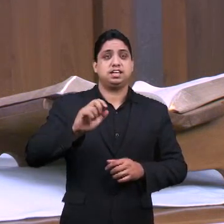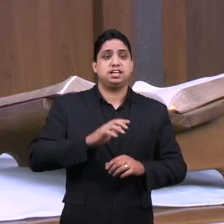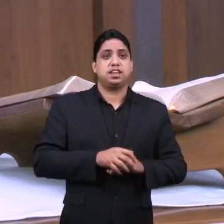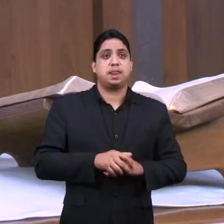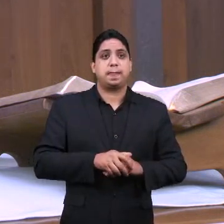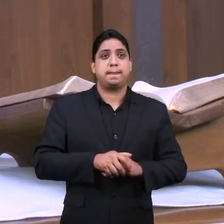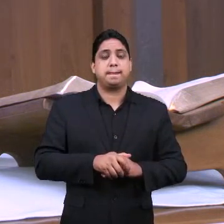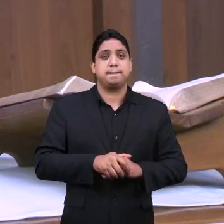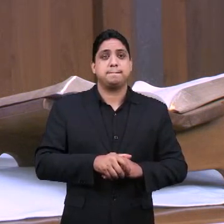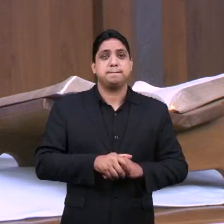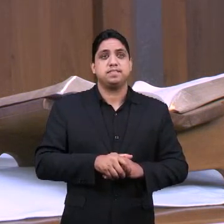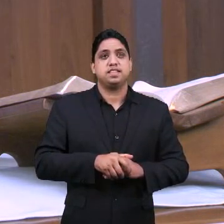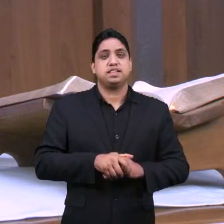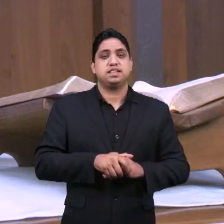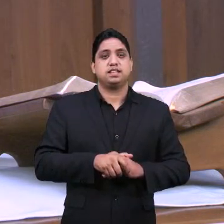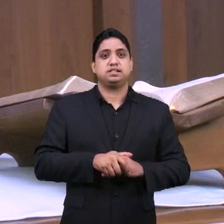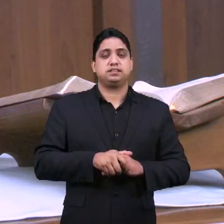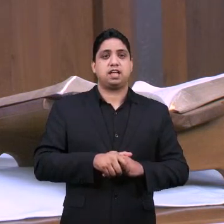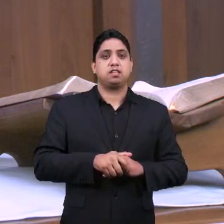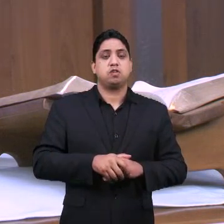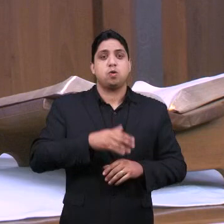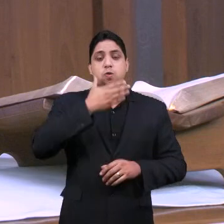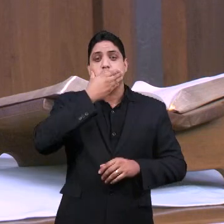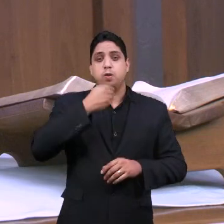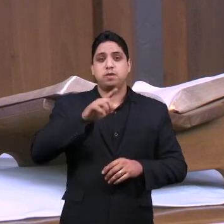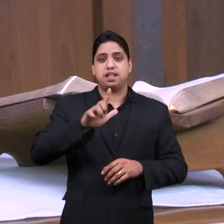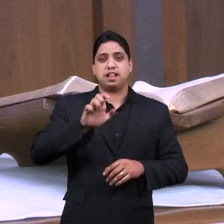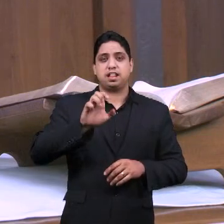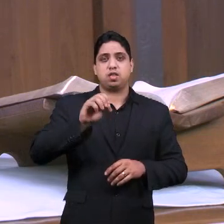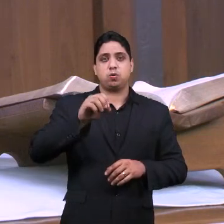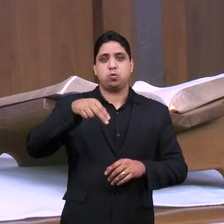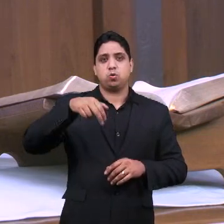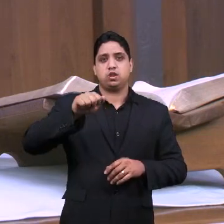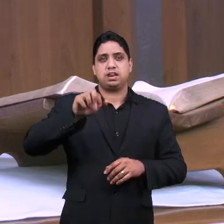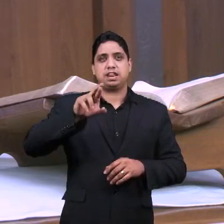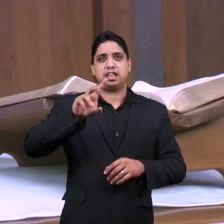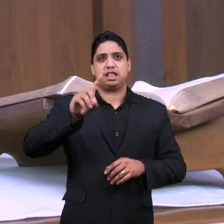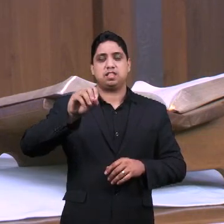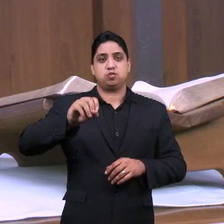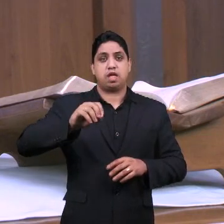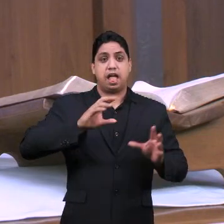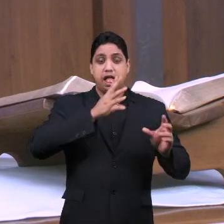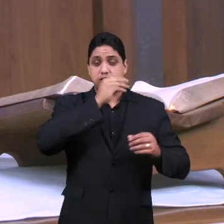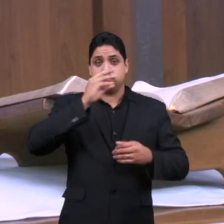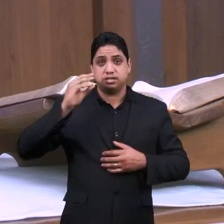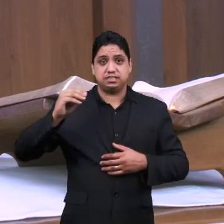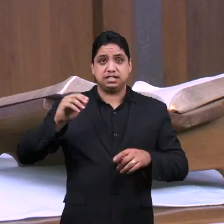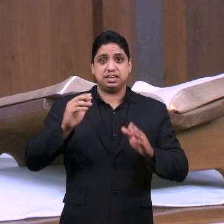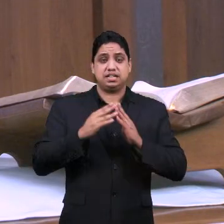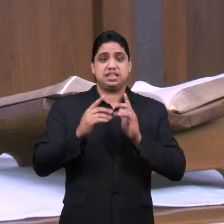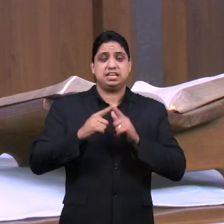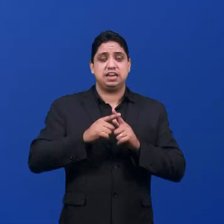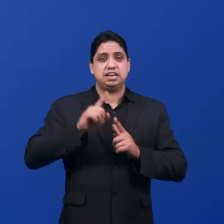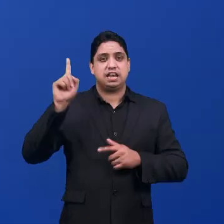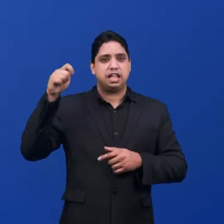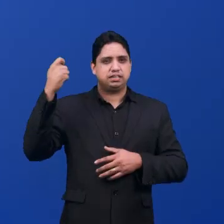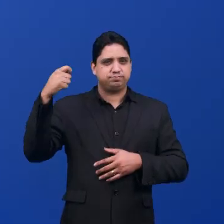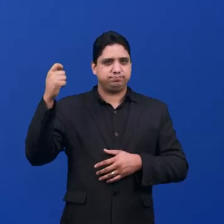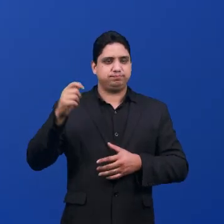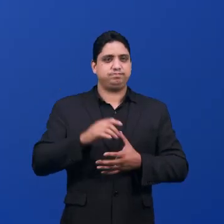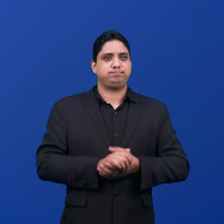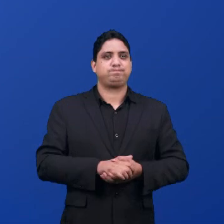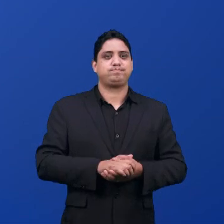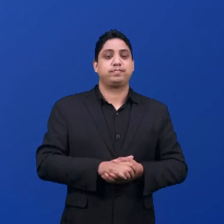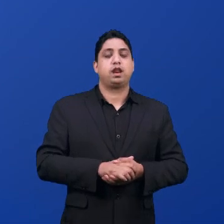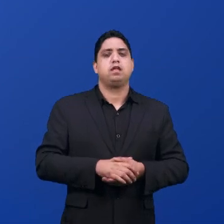à la question 8 maintenant. La question a été adressée à notre frère Leonardo